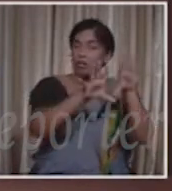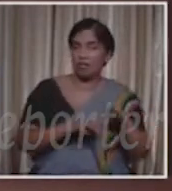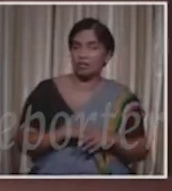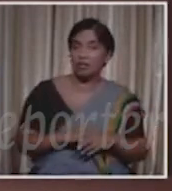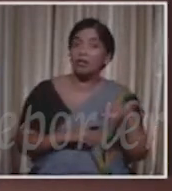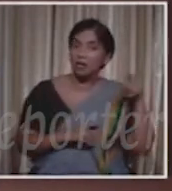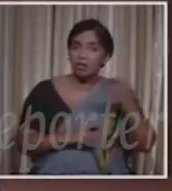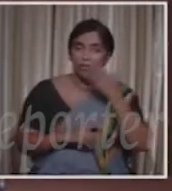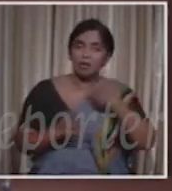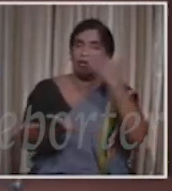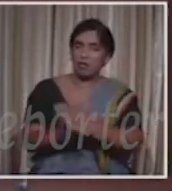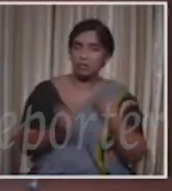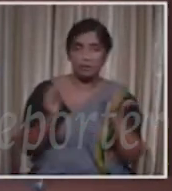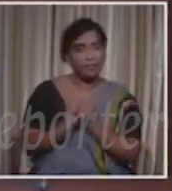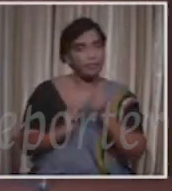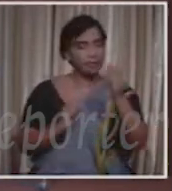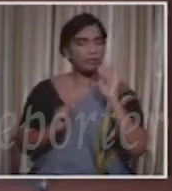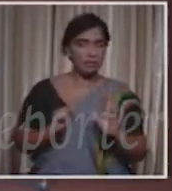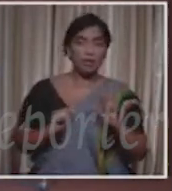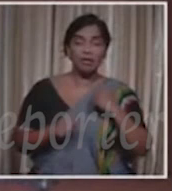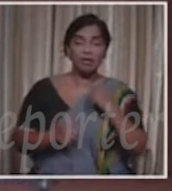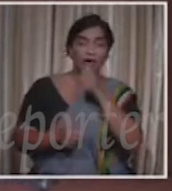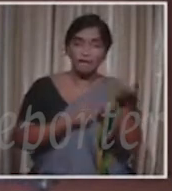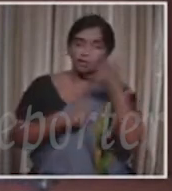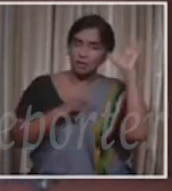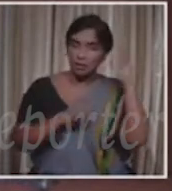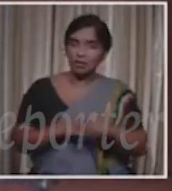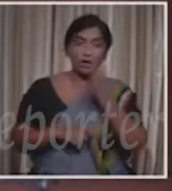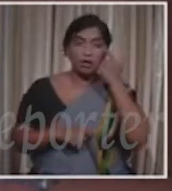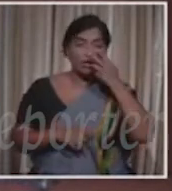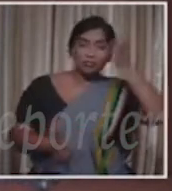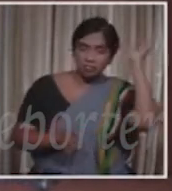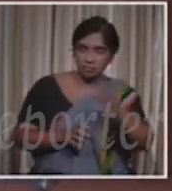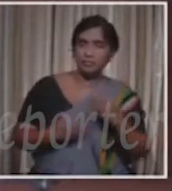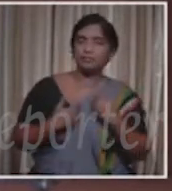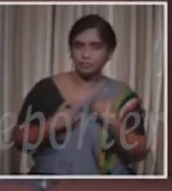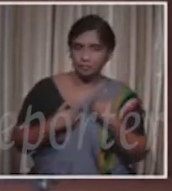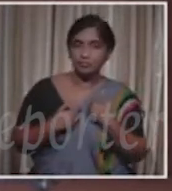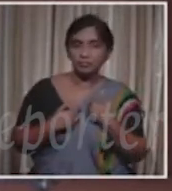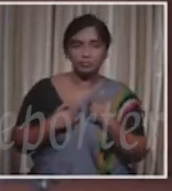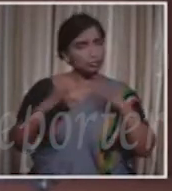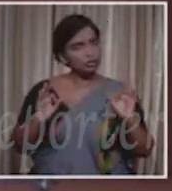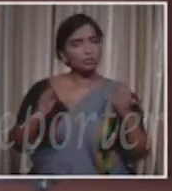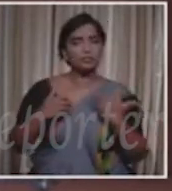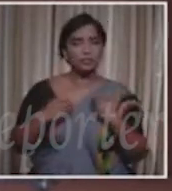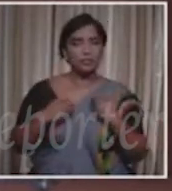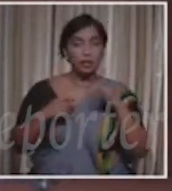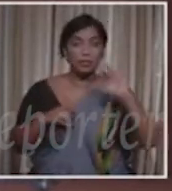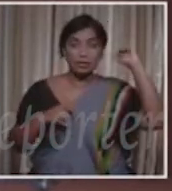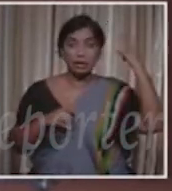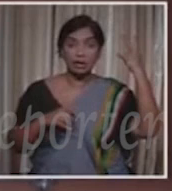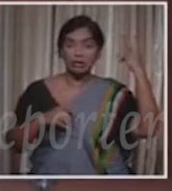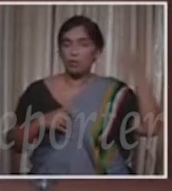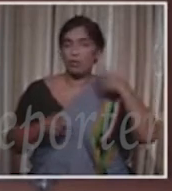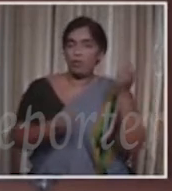නිය ජේෂ්ඨ නියෝජ්‍ය පොලිස්පති දේශවන්දු මානවීයකම් කොමිසම මහමේදීපී සාක්ෂි කුමද්ද කියන්නේ එතුමා කියලා මේක වැළක්වීම සඳහා මම ක්‍රියාමාර්ග